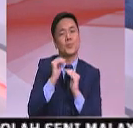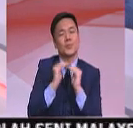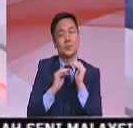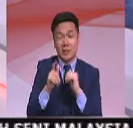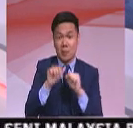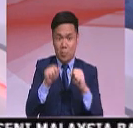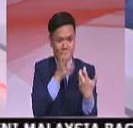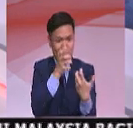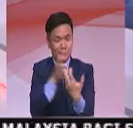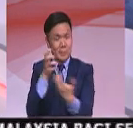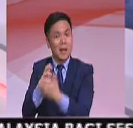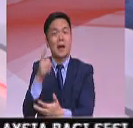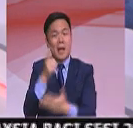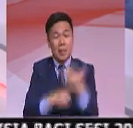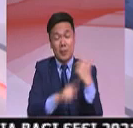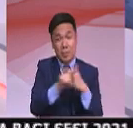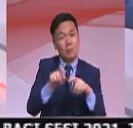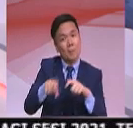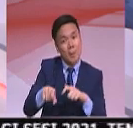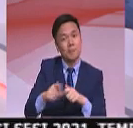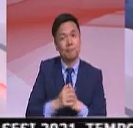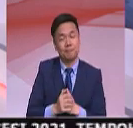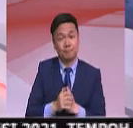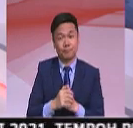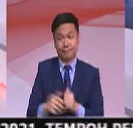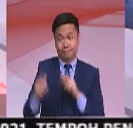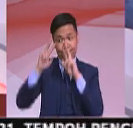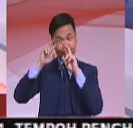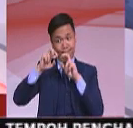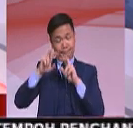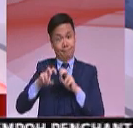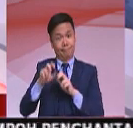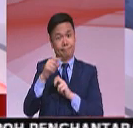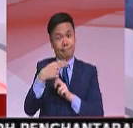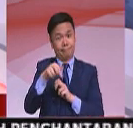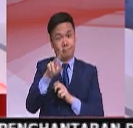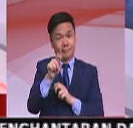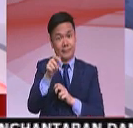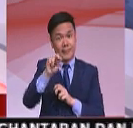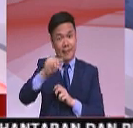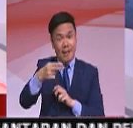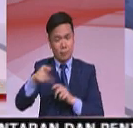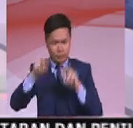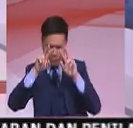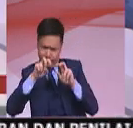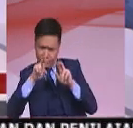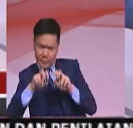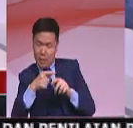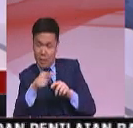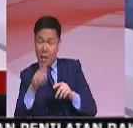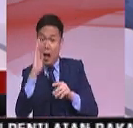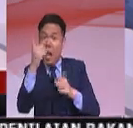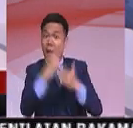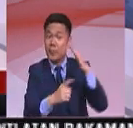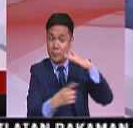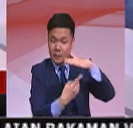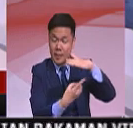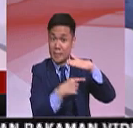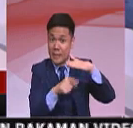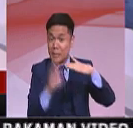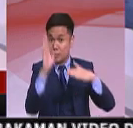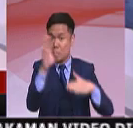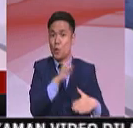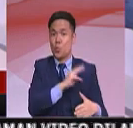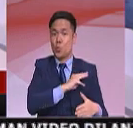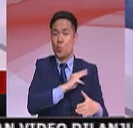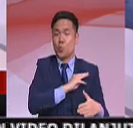memenuhi keperluan asas. Penganalisis Hartanah Ahyat Ishak menjelaskan dasar yang akan diperkenal Kementerian Perumahan